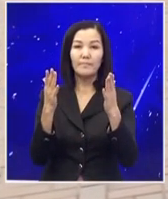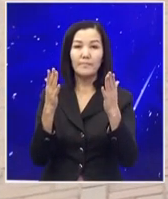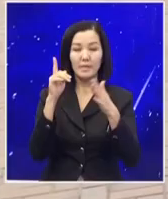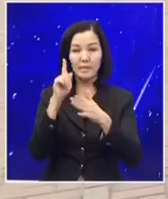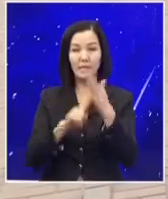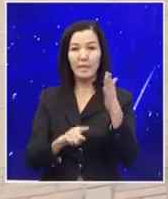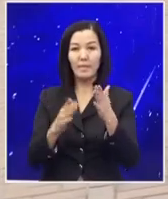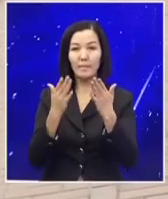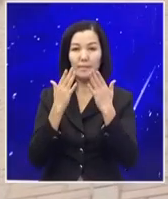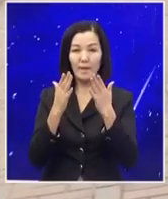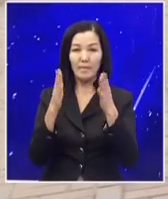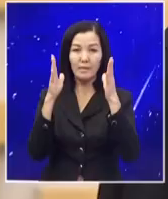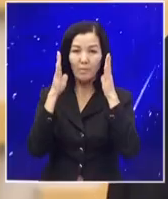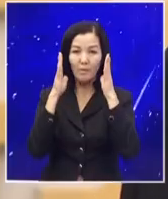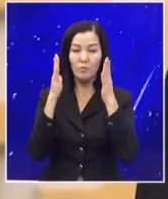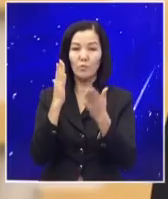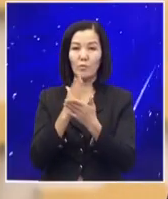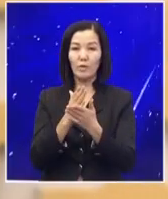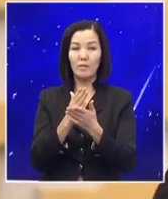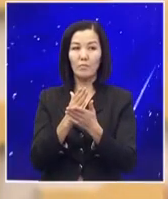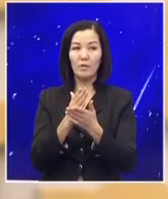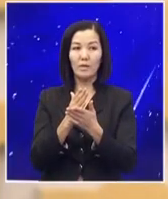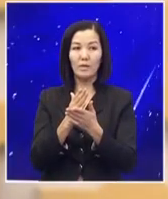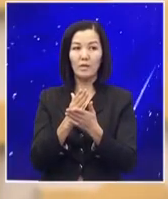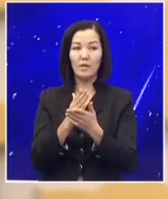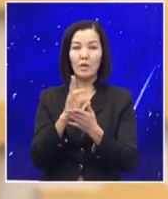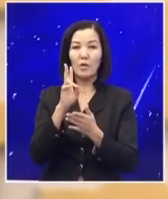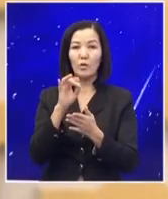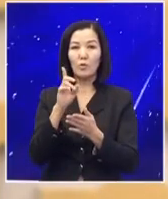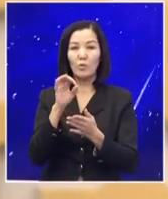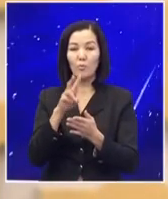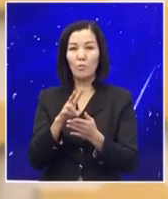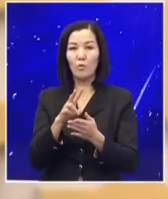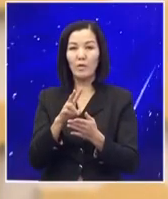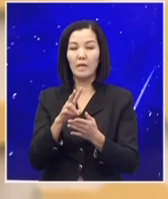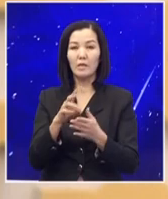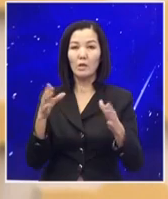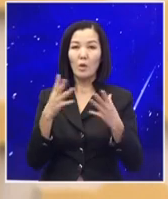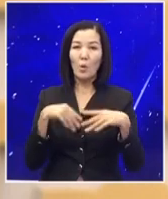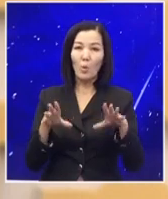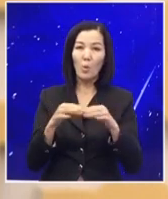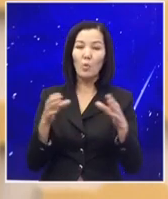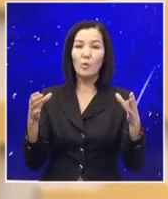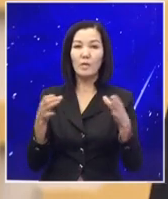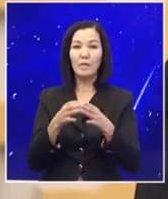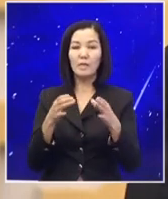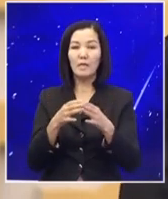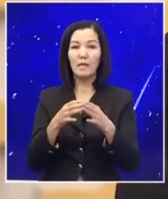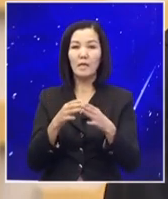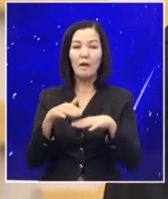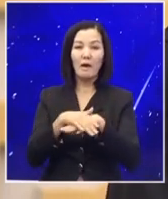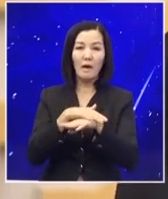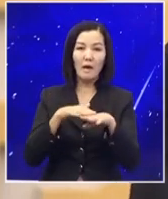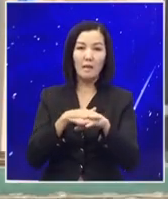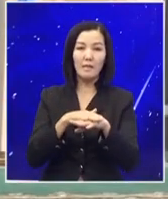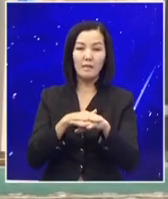міне мынау Нұрбол бауырыма, ана қордың жігіттеріне мен шын жүректен жер жанаты Жетісудың халқынан